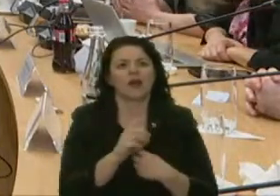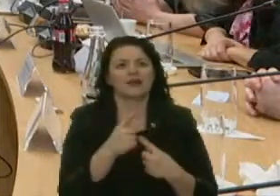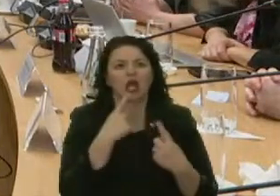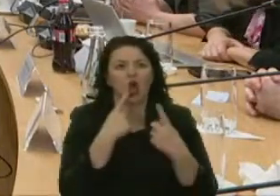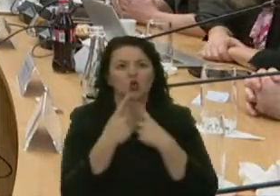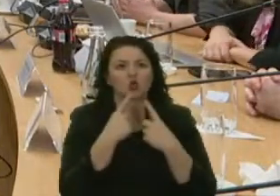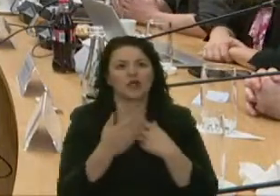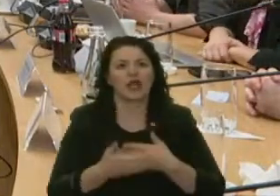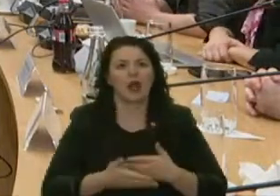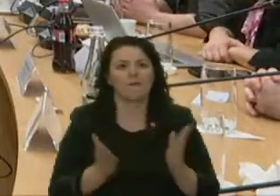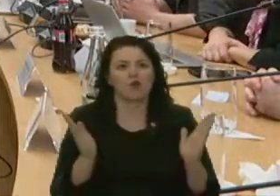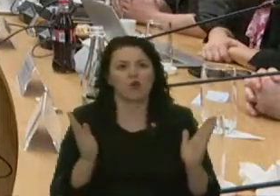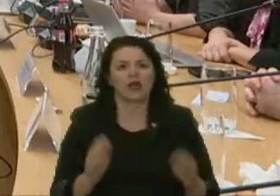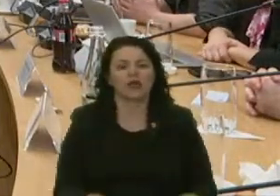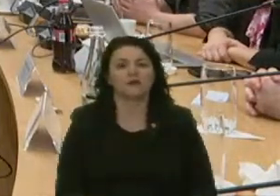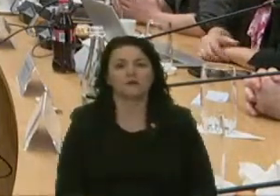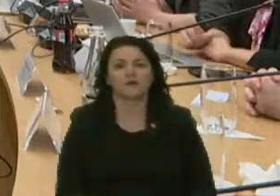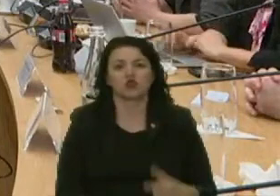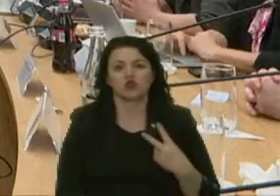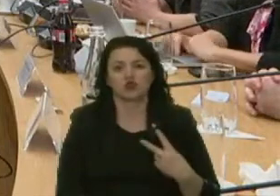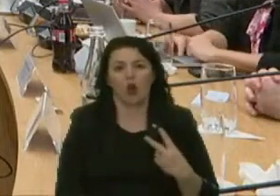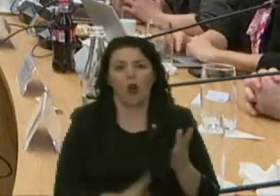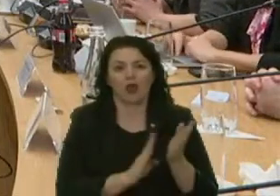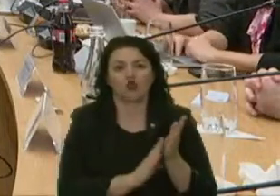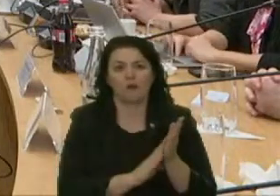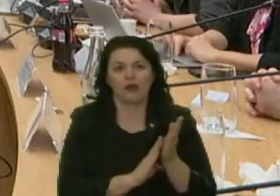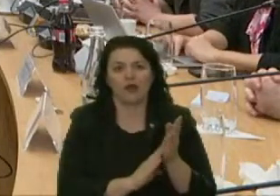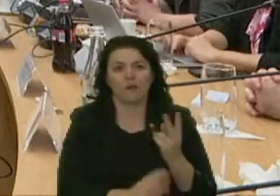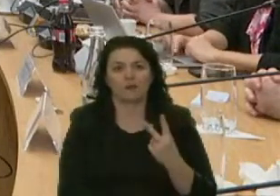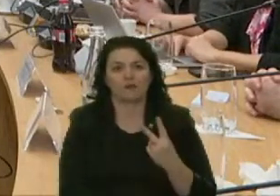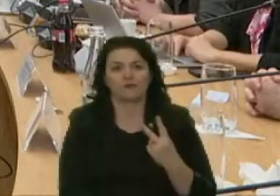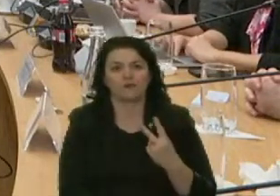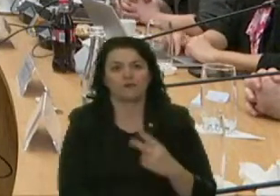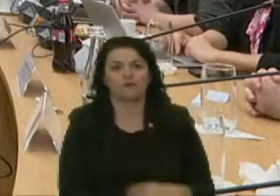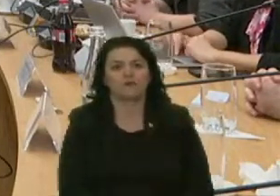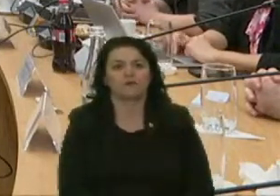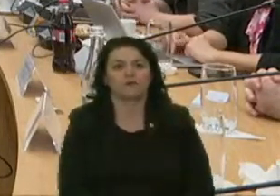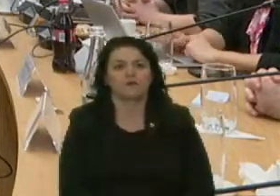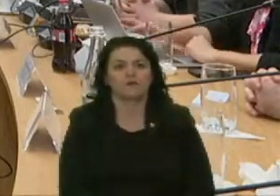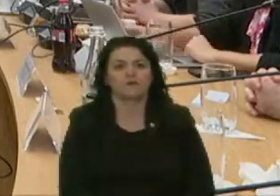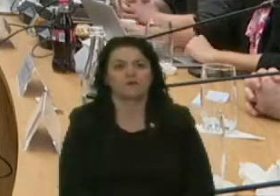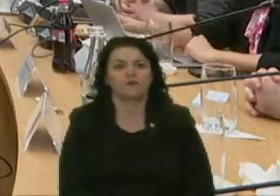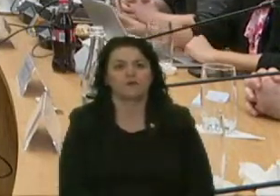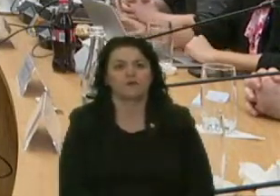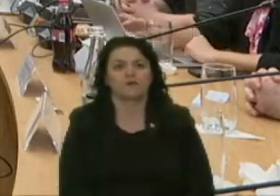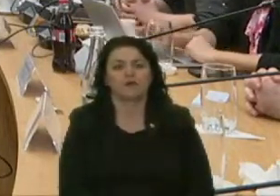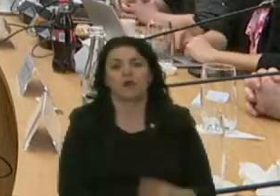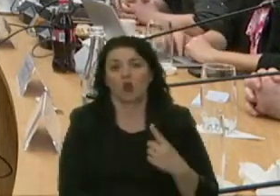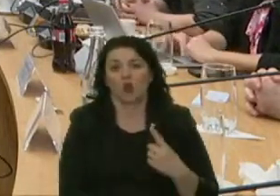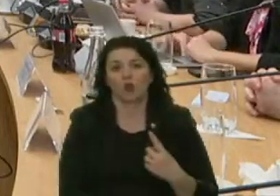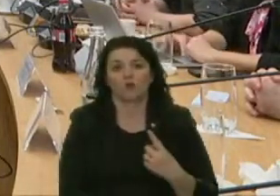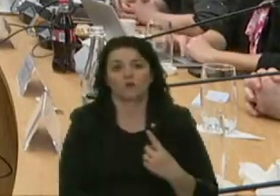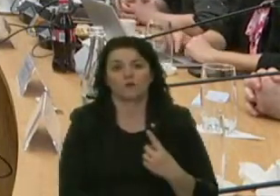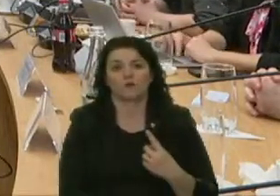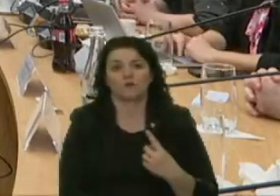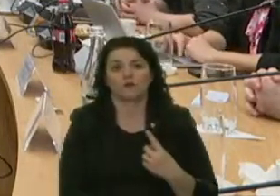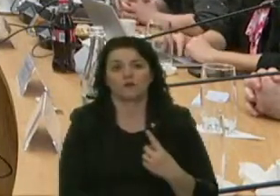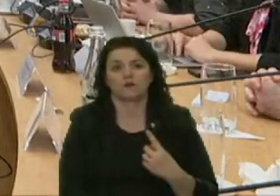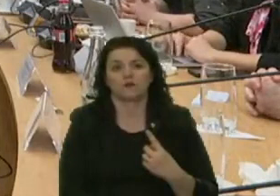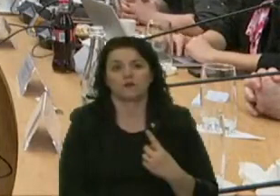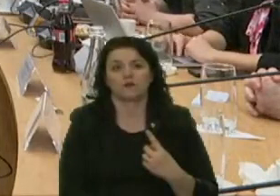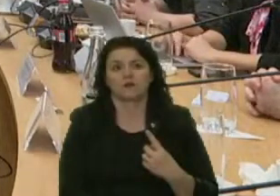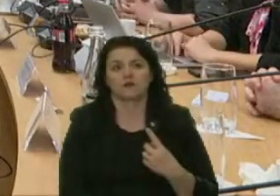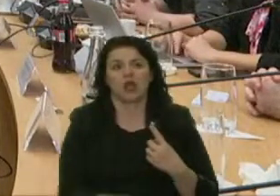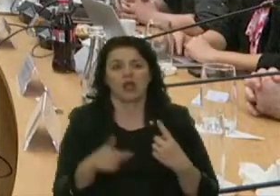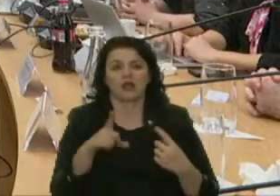publică două argumente pentru asta și după aceea o să dau microfonul colegilor mei unul dintre argumente este că